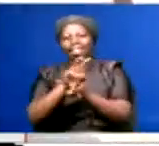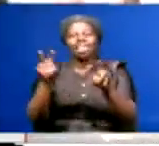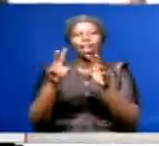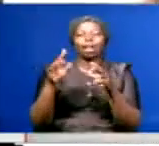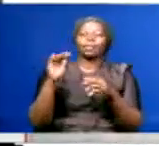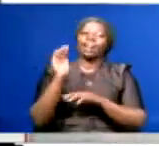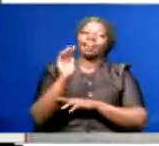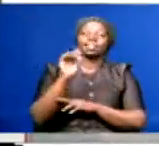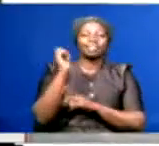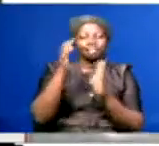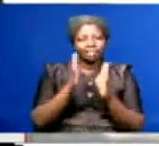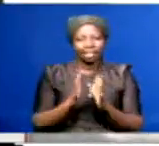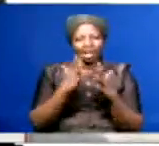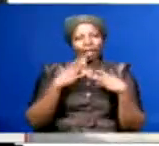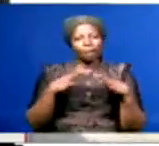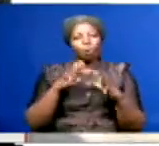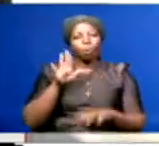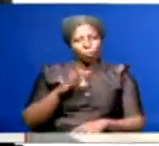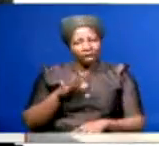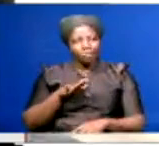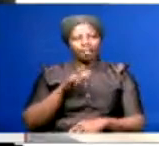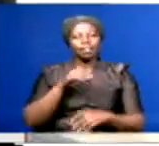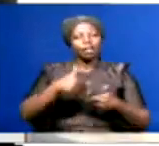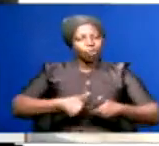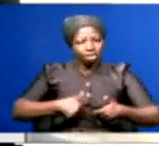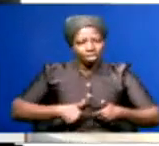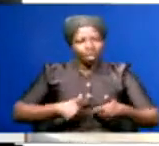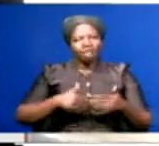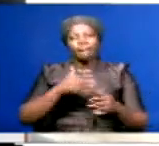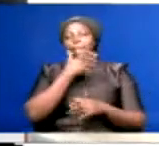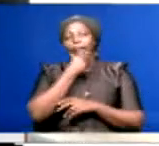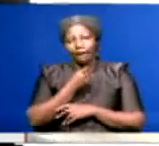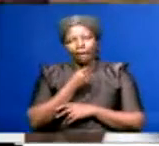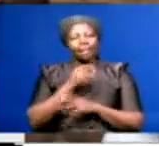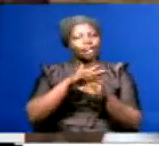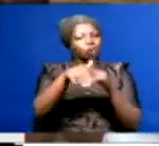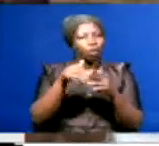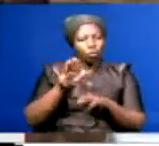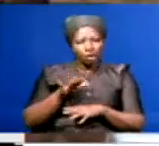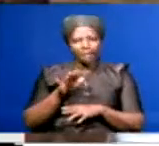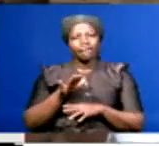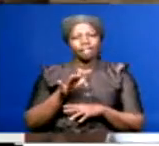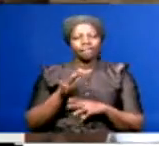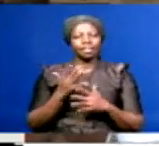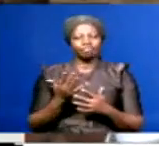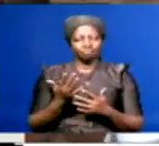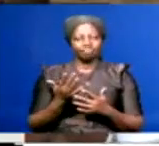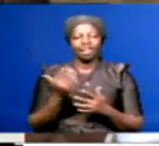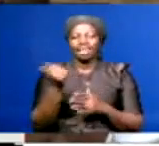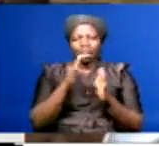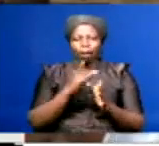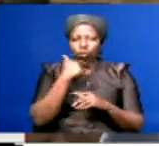Kenya wenzetu, wamama wa kijana, wanaume na wamama wote, manya ameona huyu